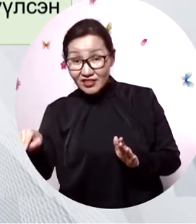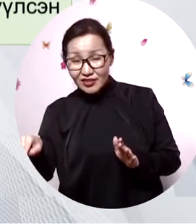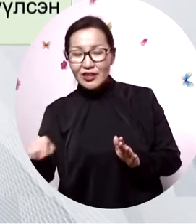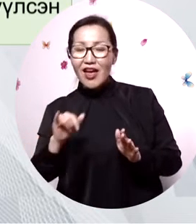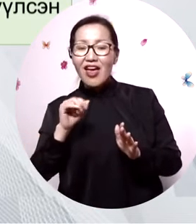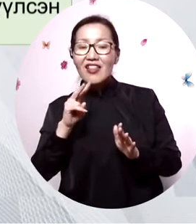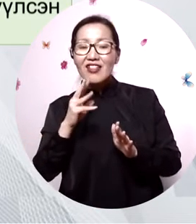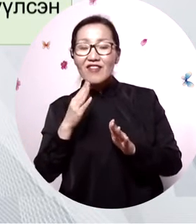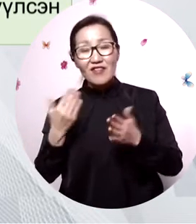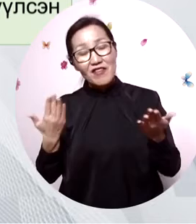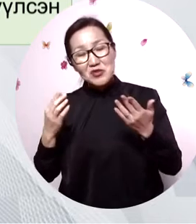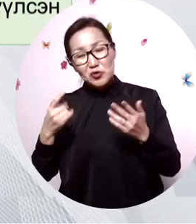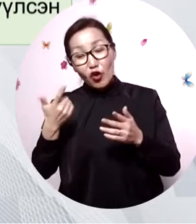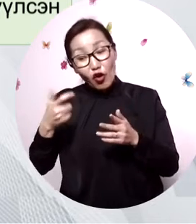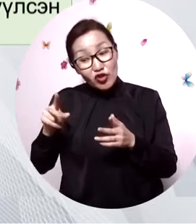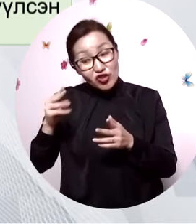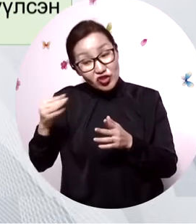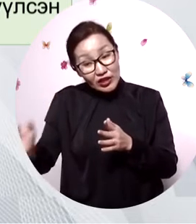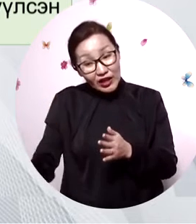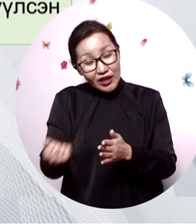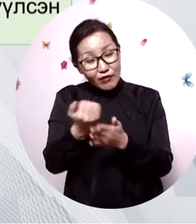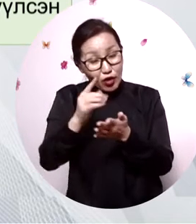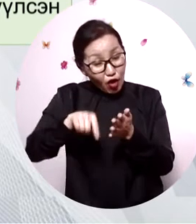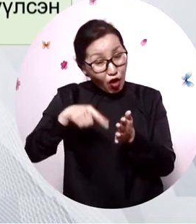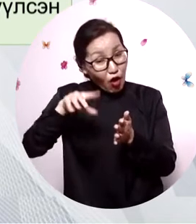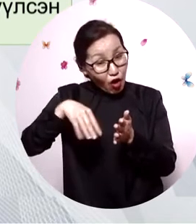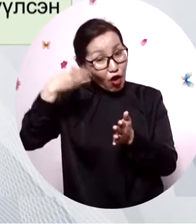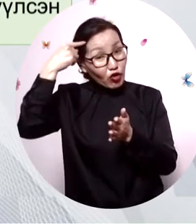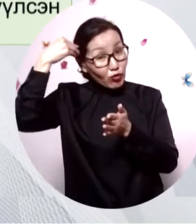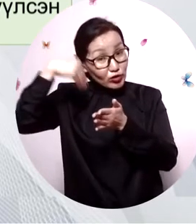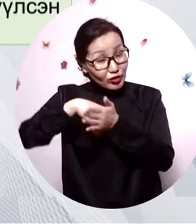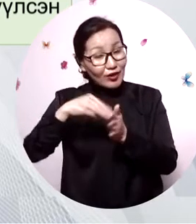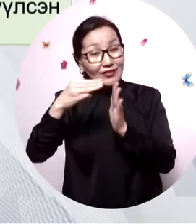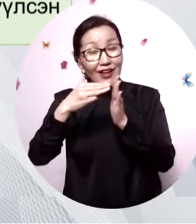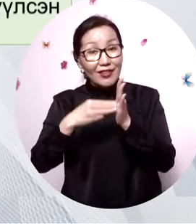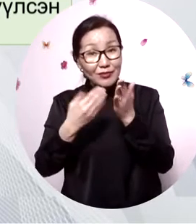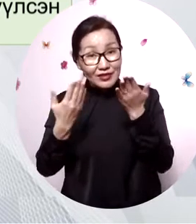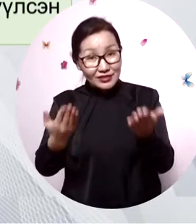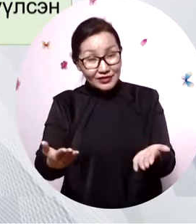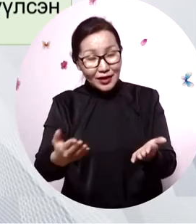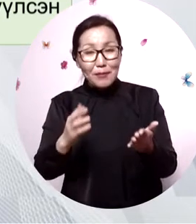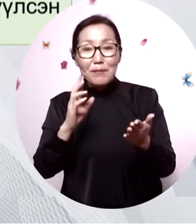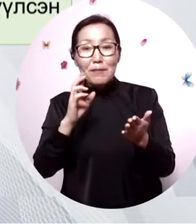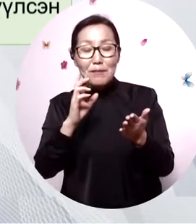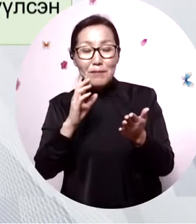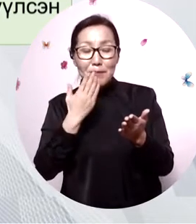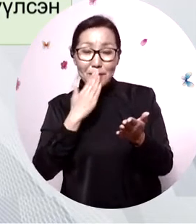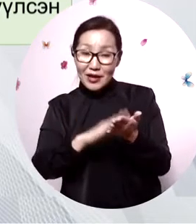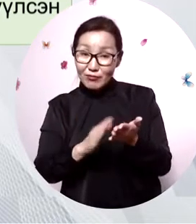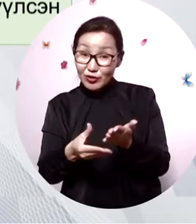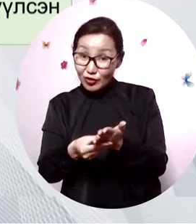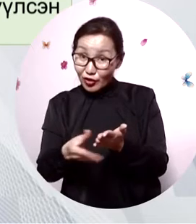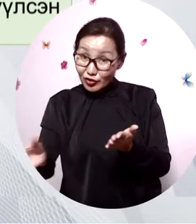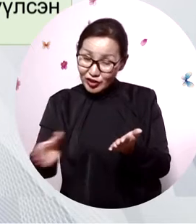альва зүйлийн чухал гол шинжийг ойлгомжтой тайлбарлахдаа баримт